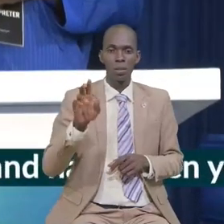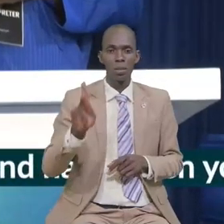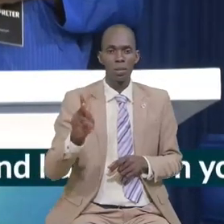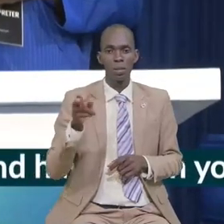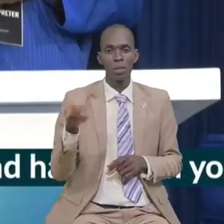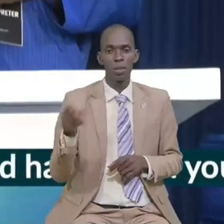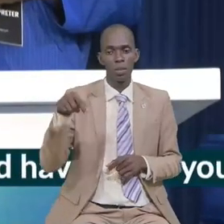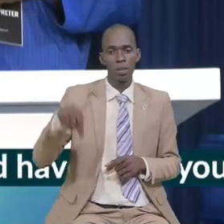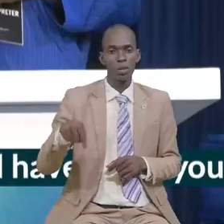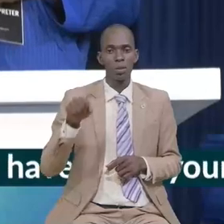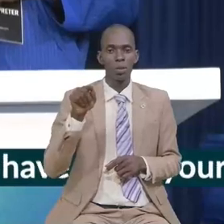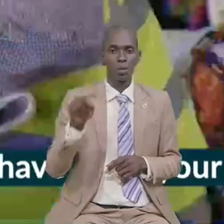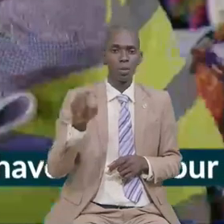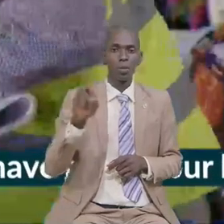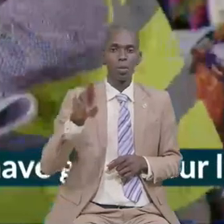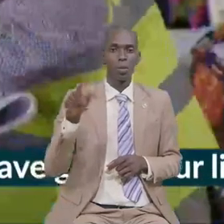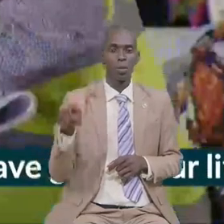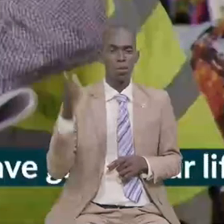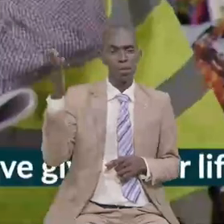Le lien est là.